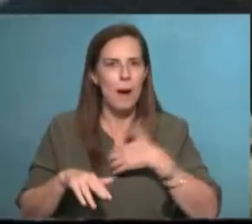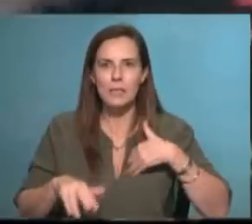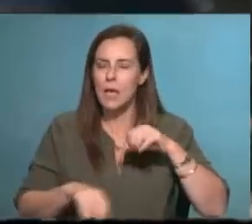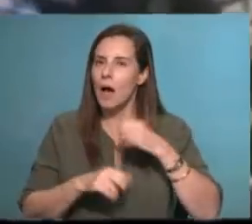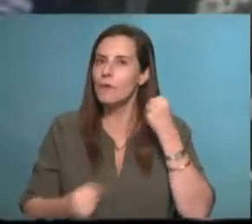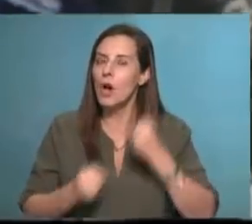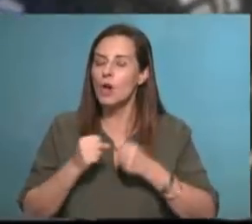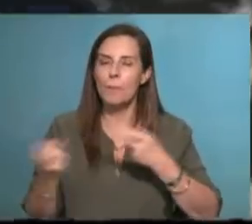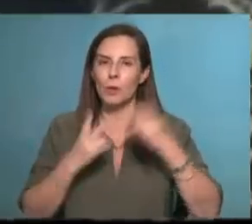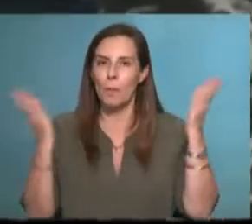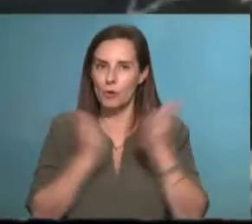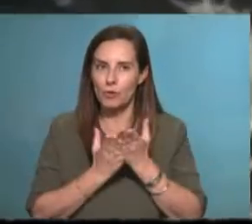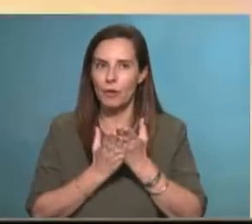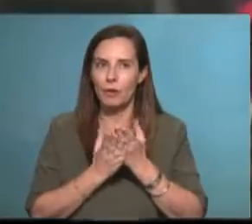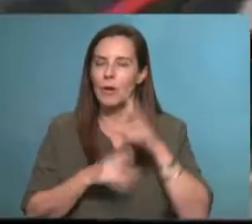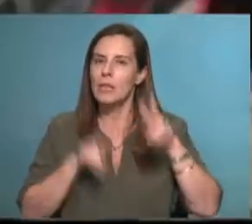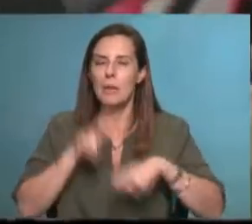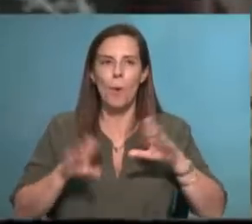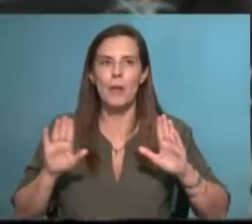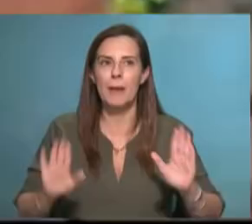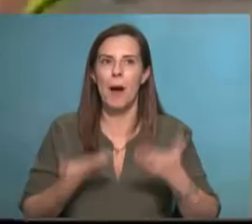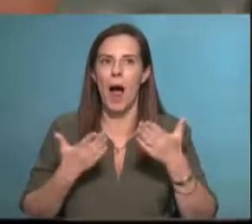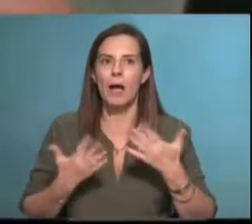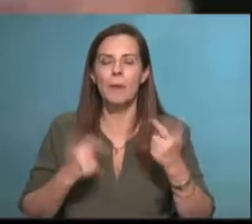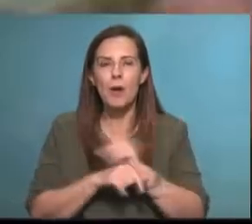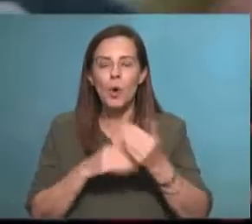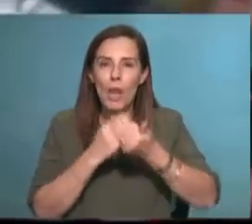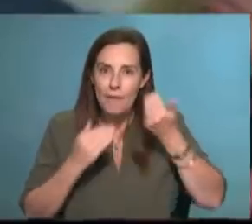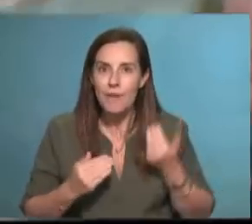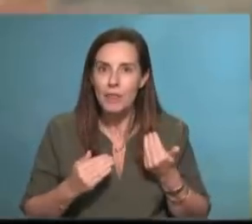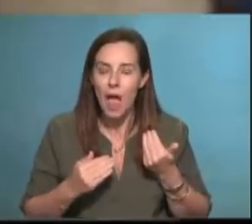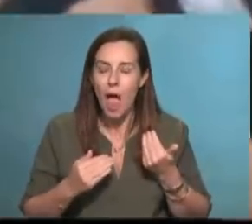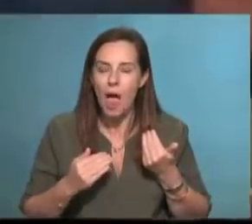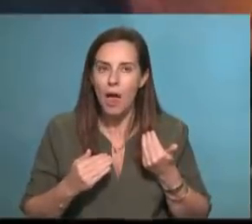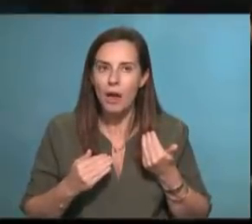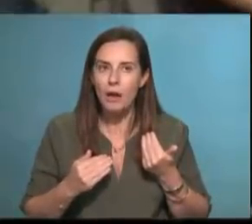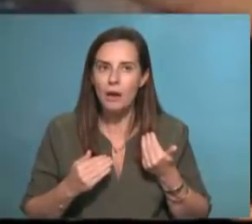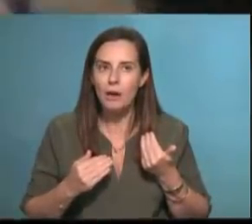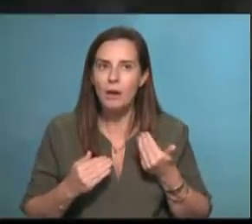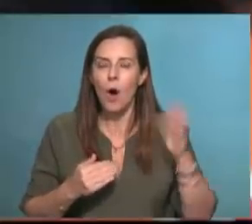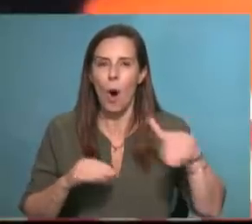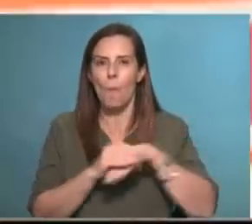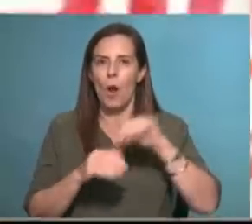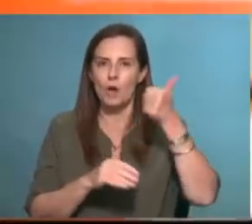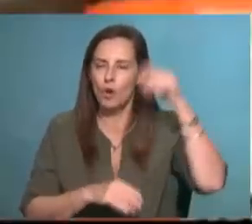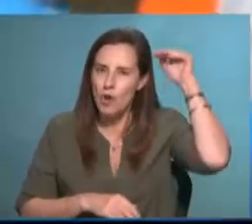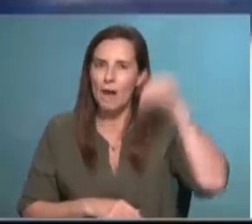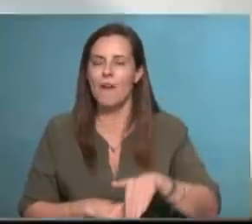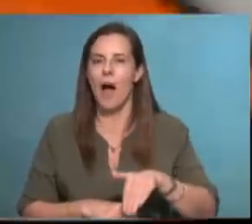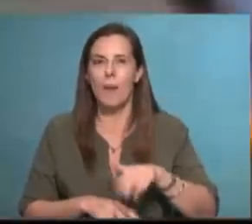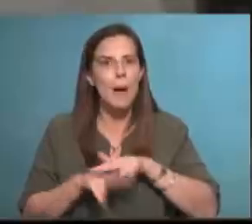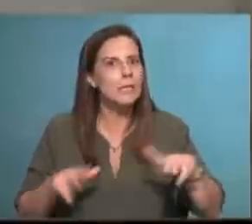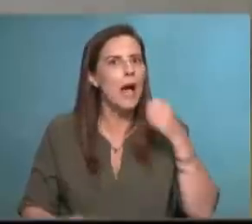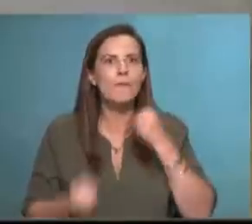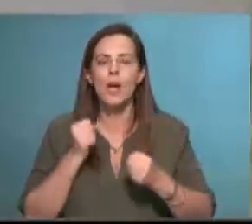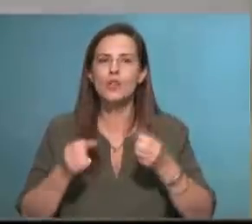בבאר שבע, מאושפז ביחידה לטיפול נמרץ. וכמה דקות קודם לכן חולץ הפועל הראשון שנפל לבור במצב קשה